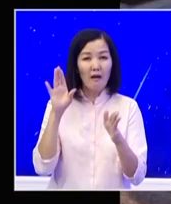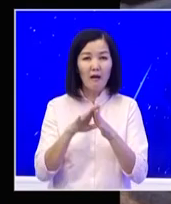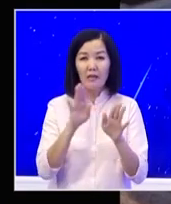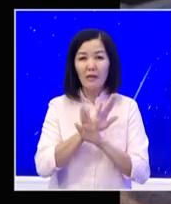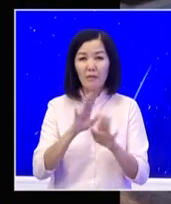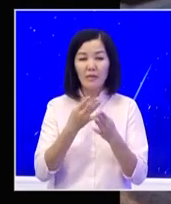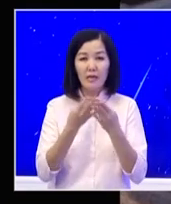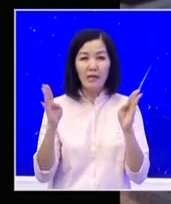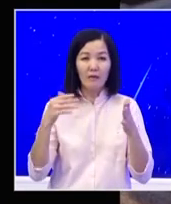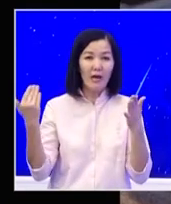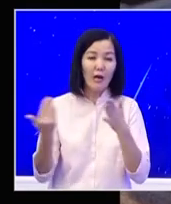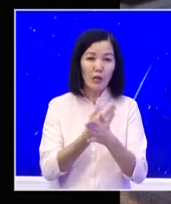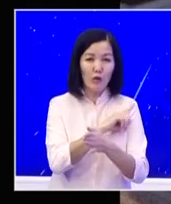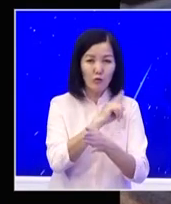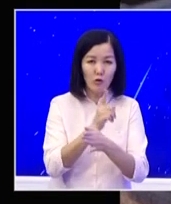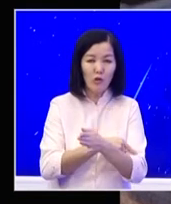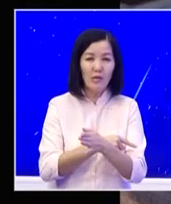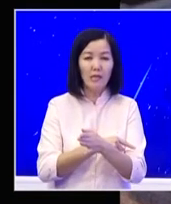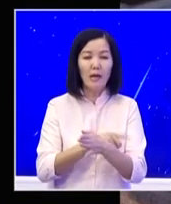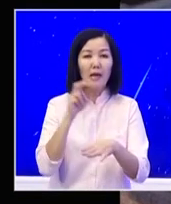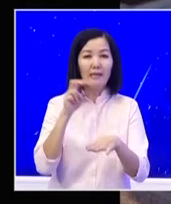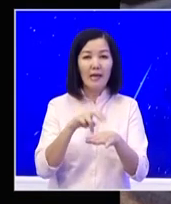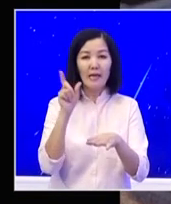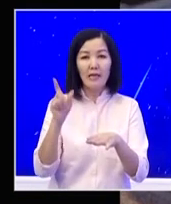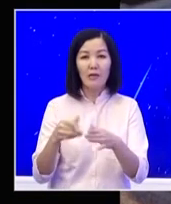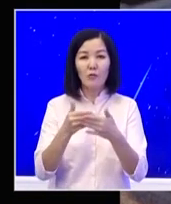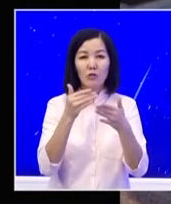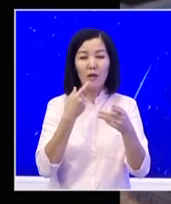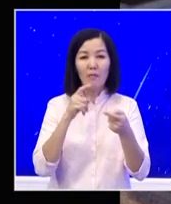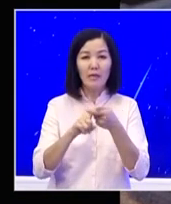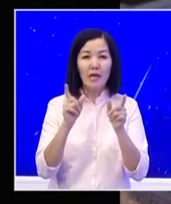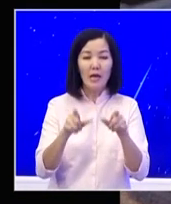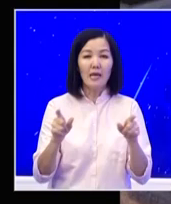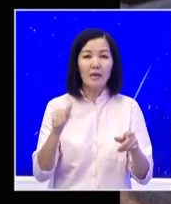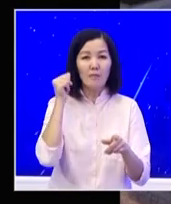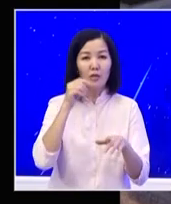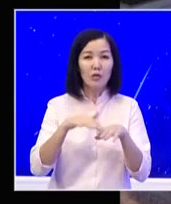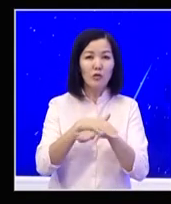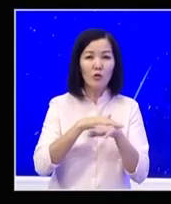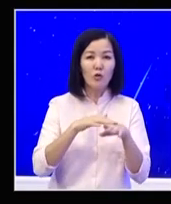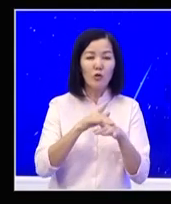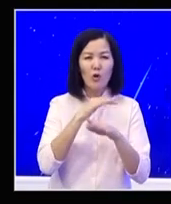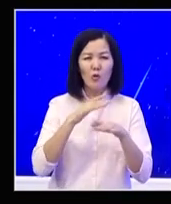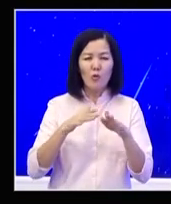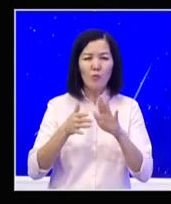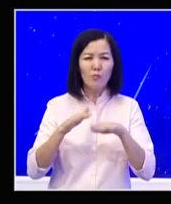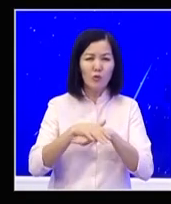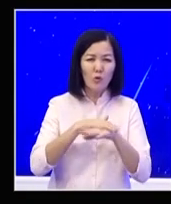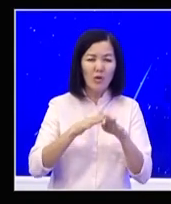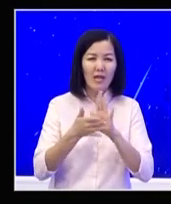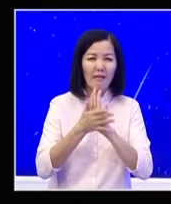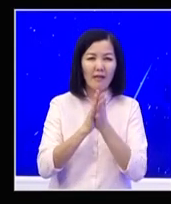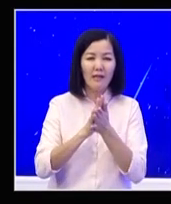берсе, карантиндік режим қайта күшейтіледі. Қайрат Баймұхамбетов осыған байланысты адамдарды ертең жұртшылық көп шоғырланатын